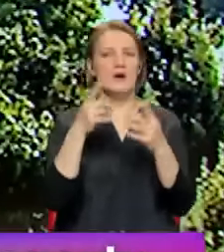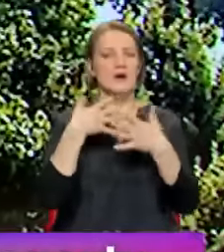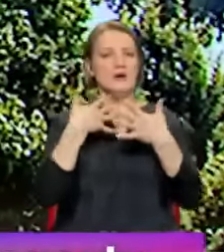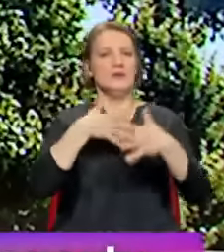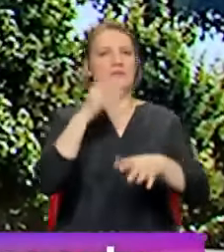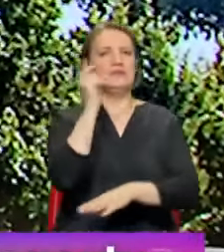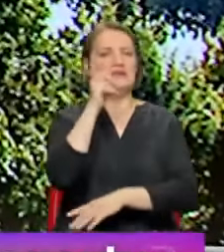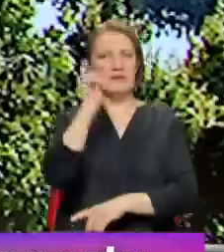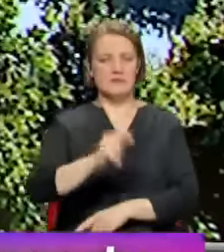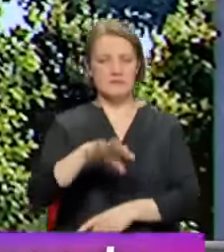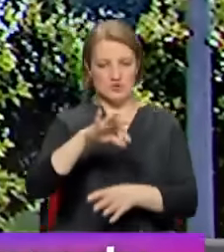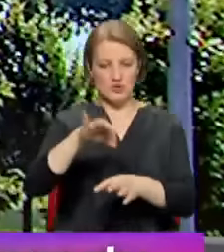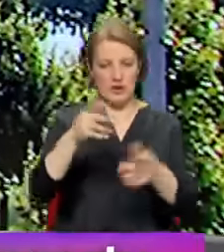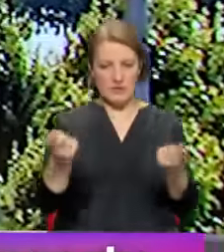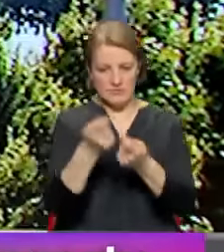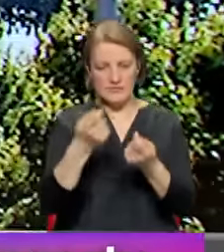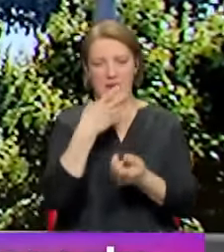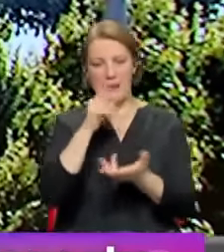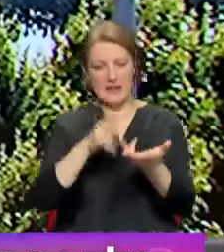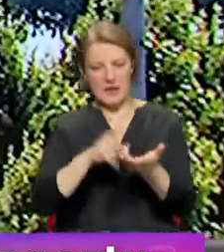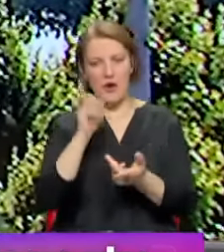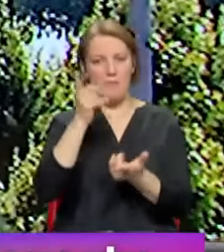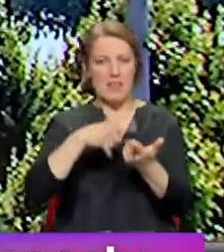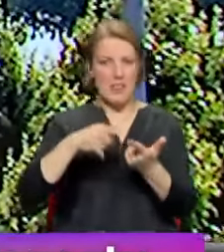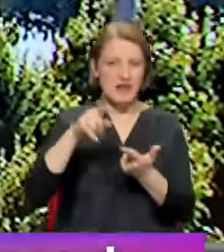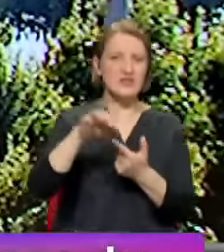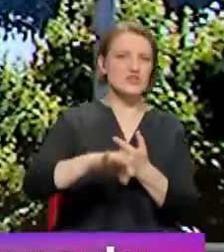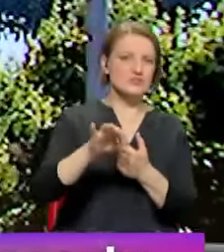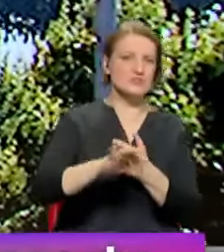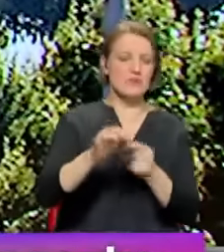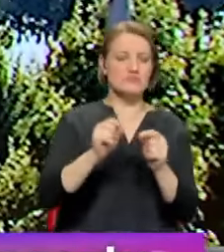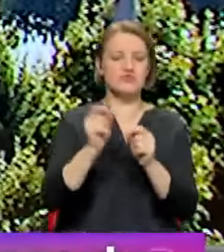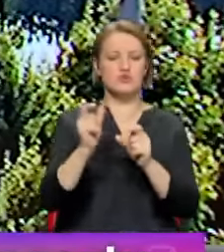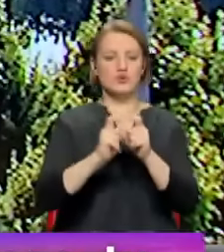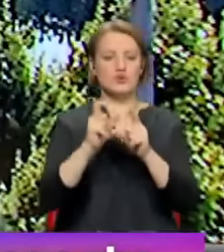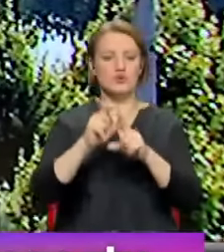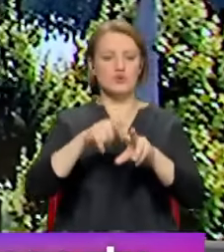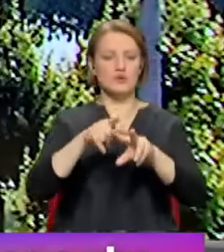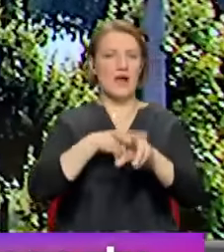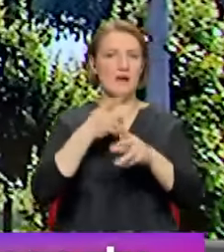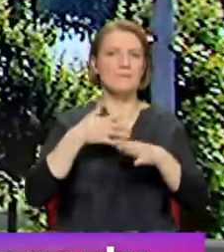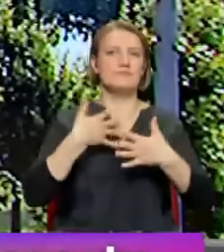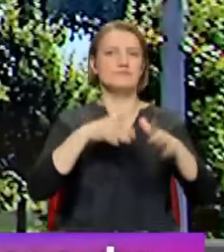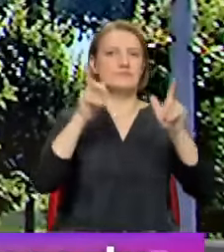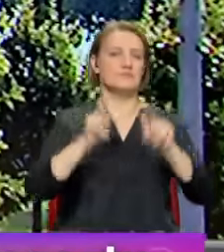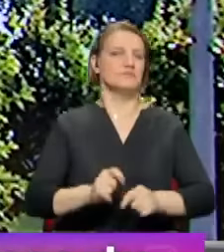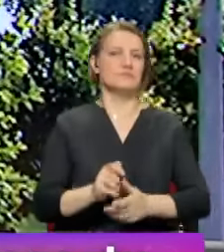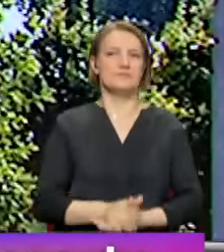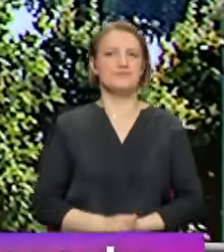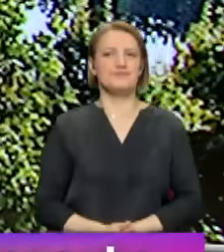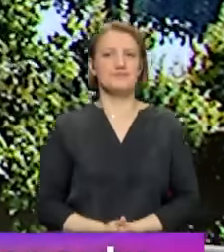Çayla ilgili gördük, öğretmenler, emeklerle ilgili gördük. Şimdi de buğday mitingi gerçekleştirecek Cumhuriyet Halk